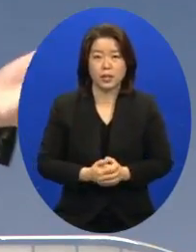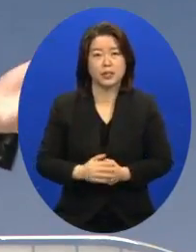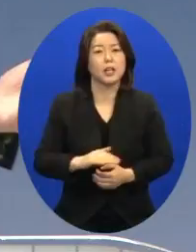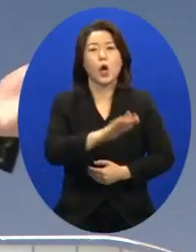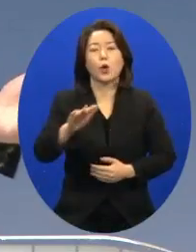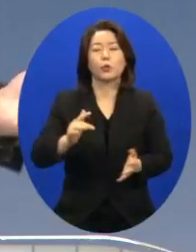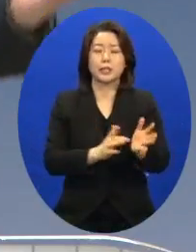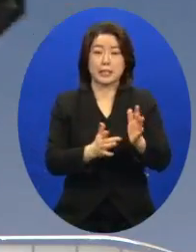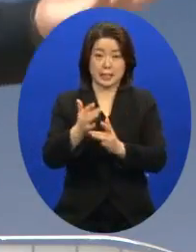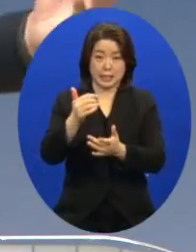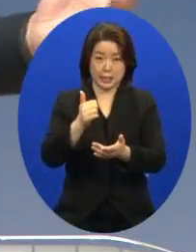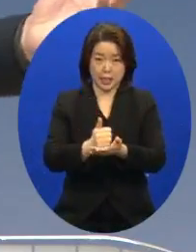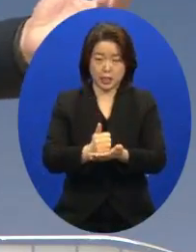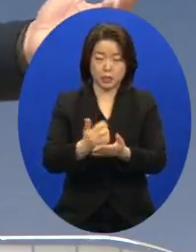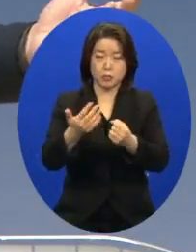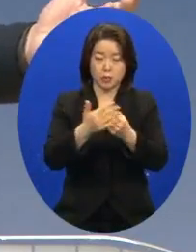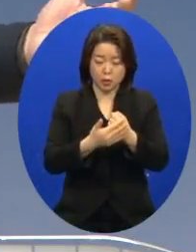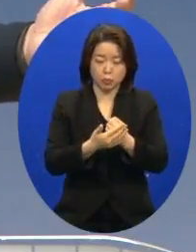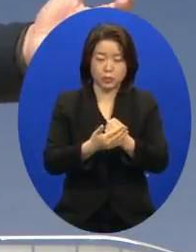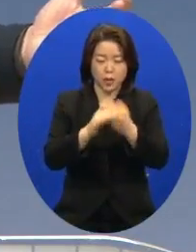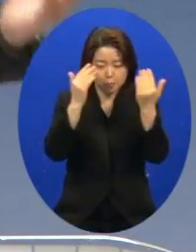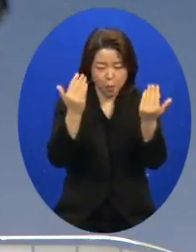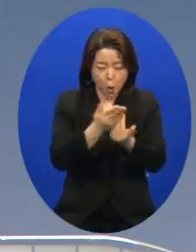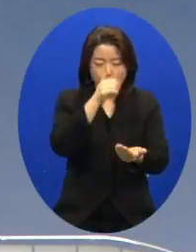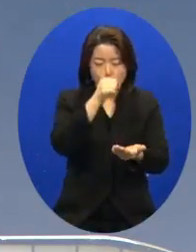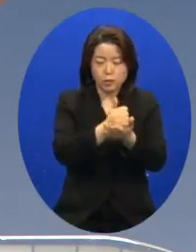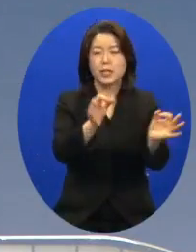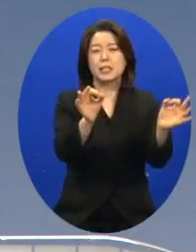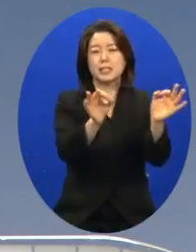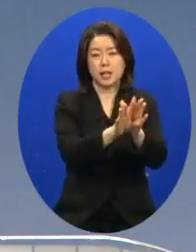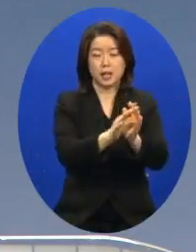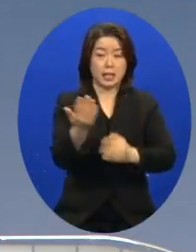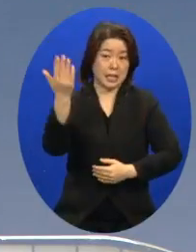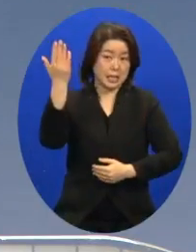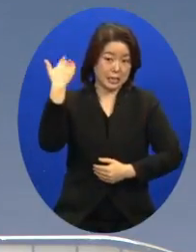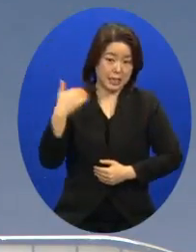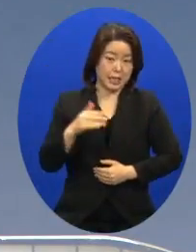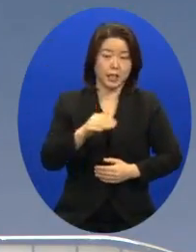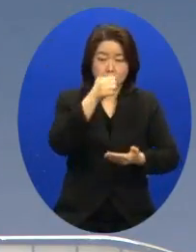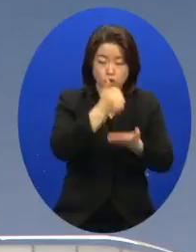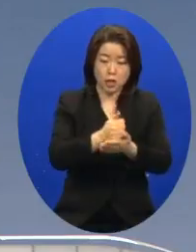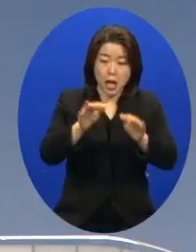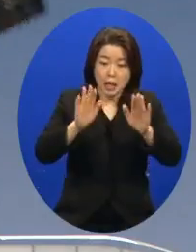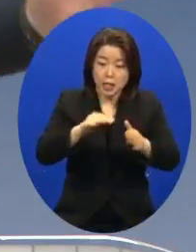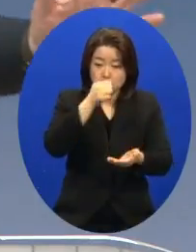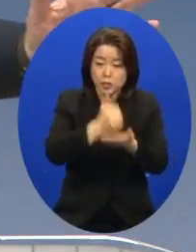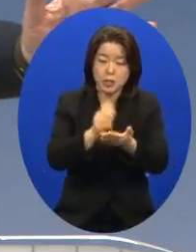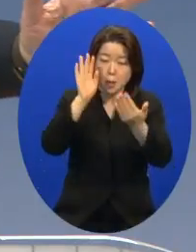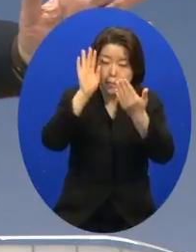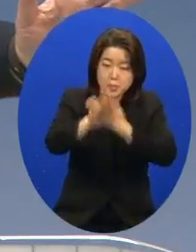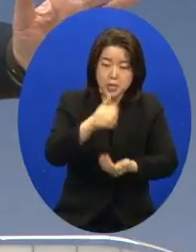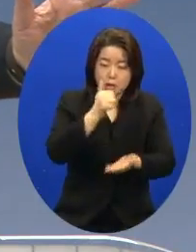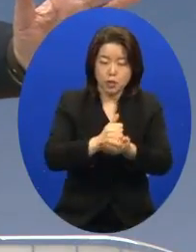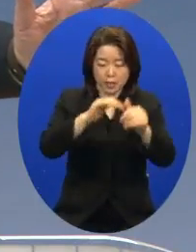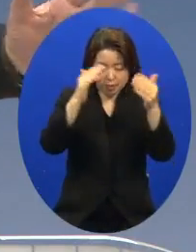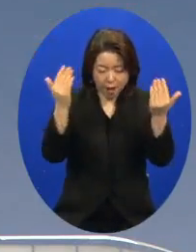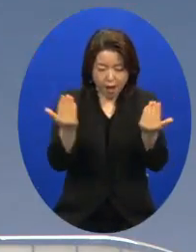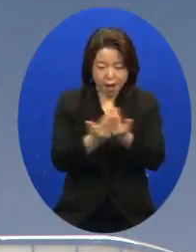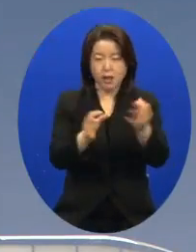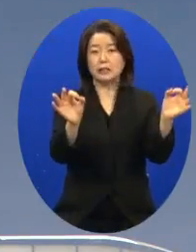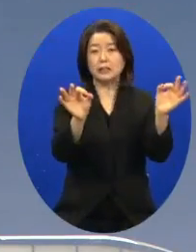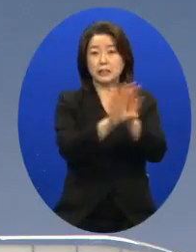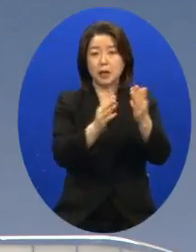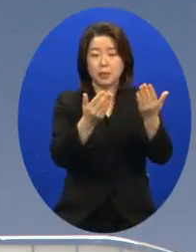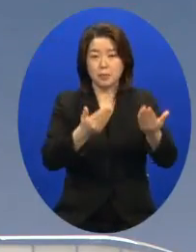우리는 예수님 때문에 모든 죄가 사함 바닥 과거의 g 의 현재 제 미래의 제가 다 사함 받아 빼요